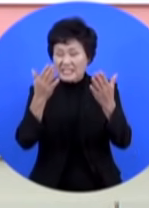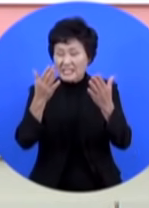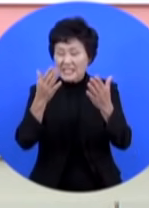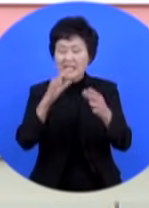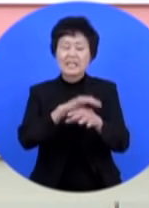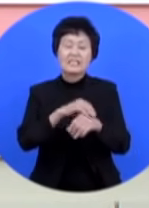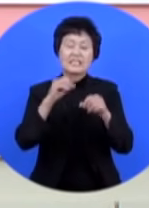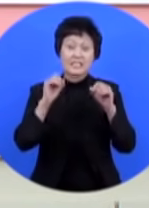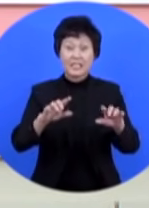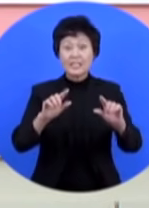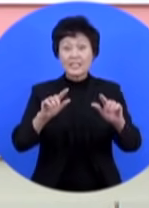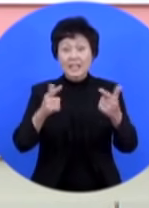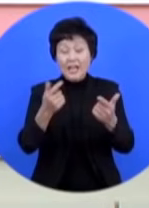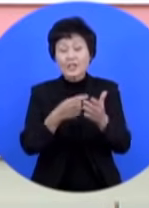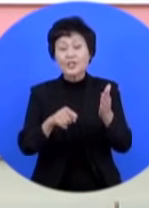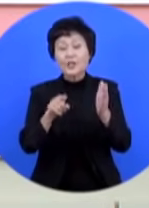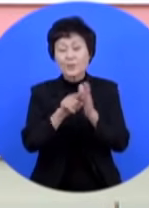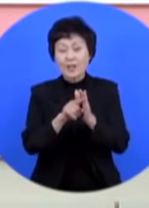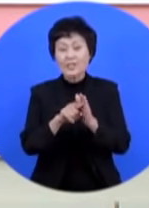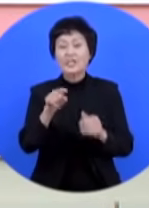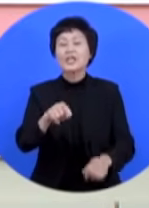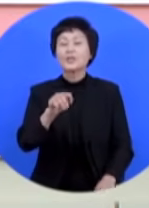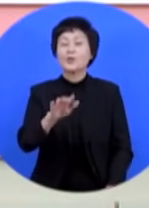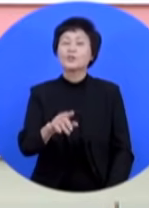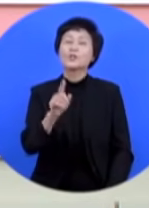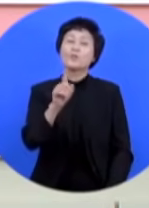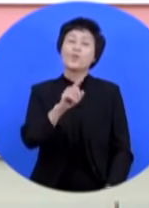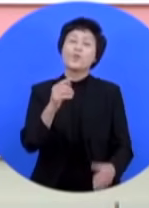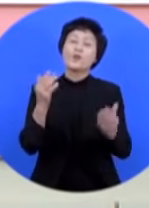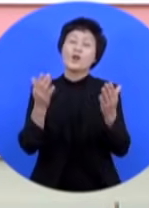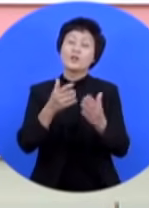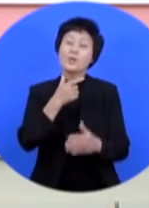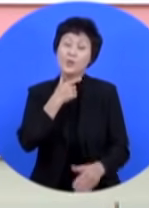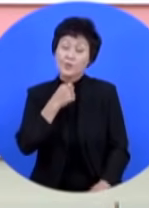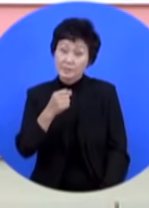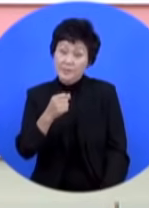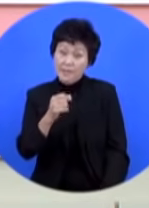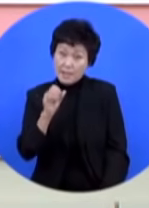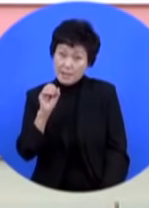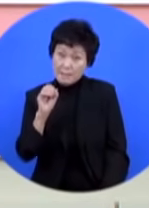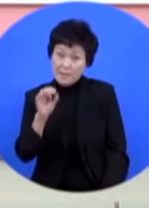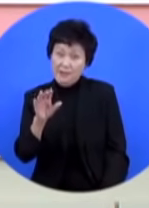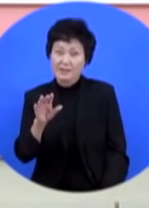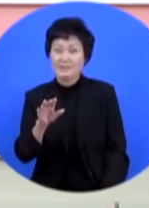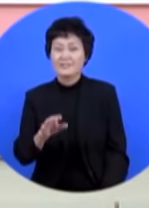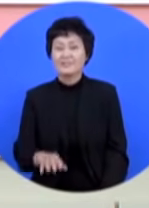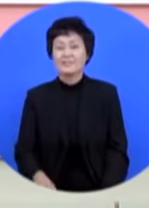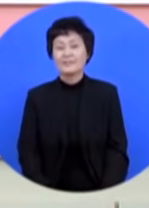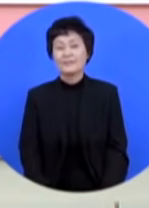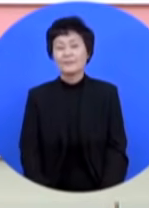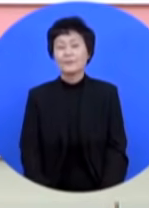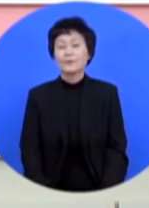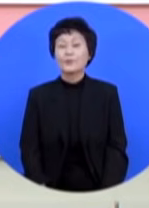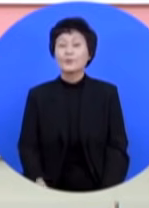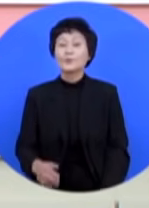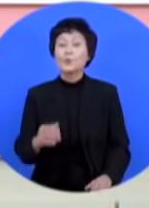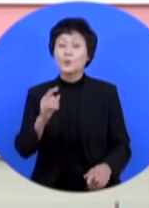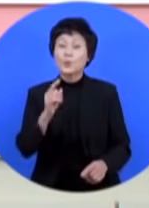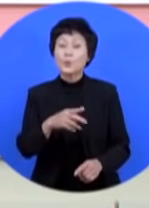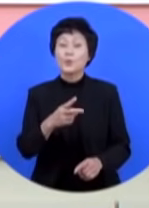말레이시아에 무언가 일을 하겠다는 그런 뜻을 제가 표명을 했었고 결국 이제